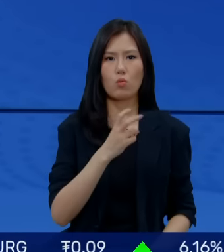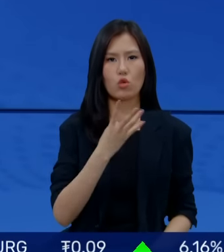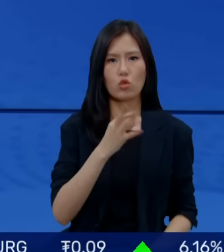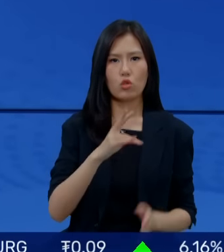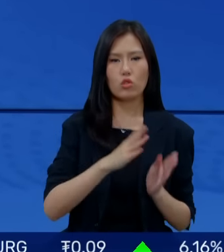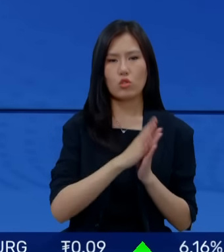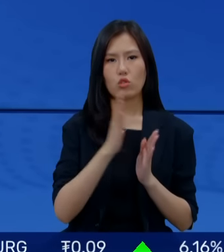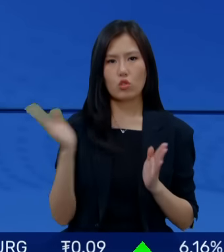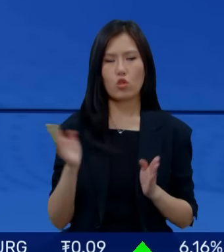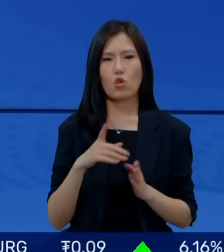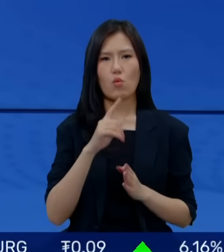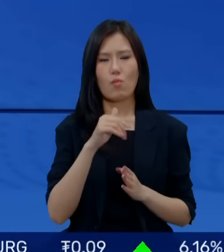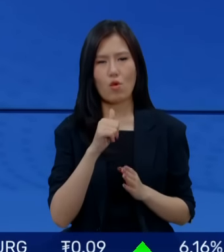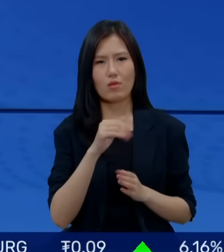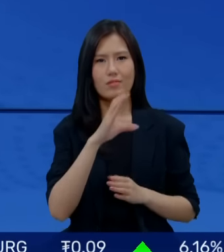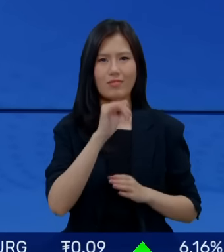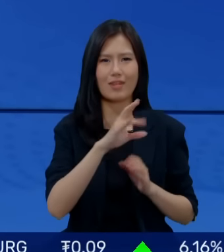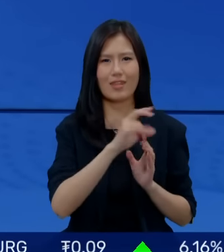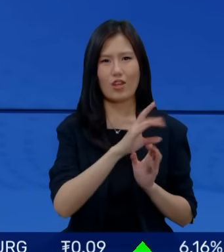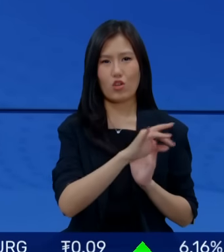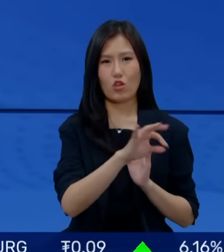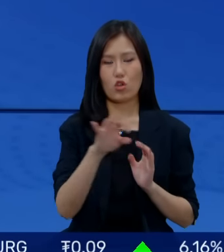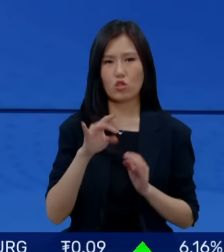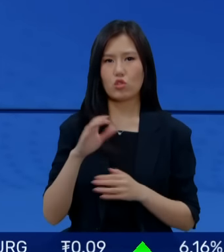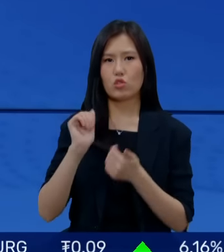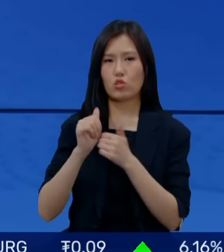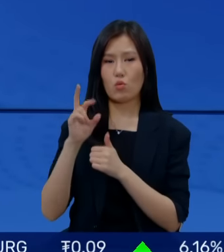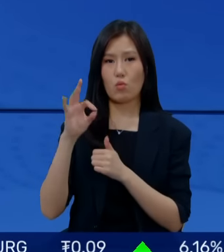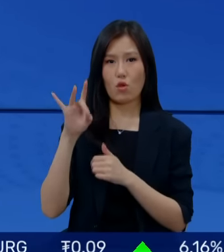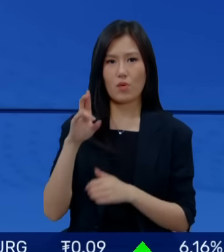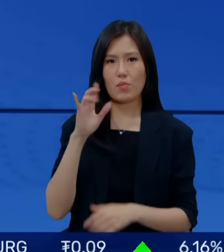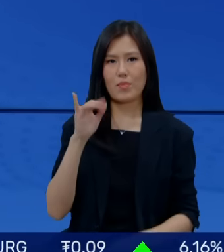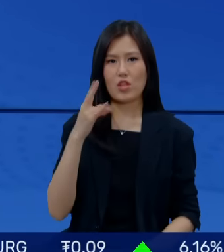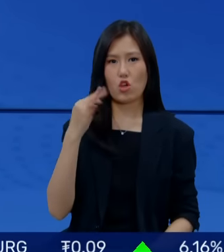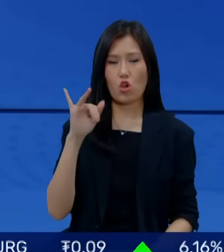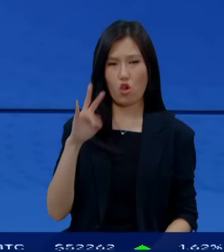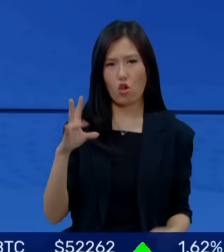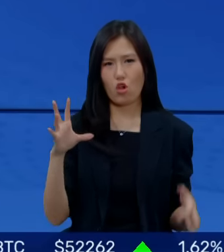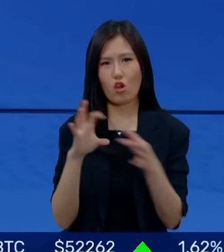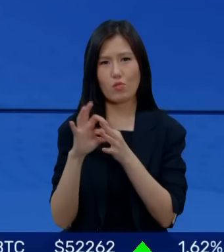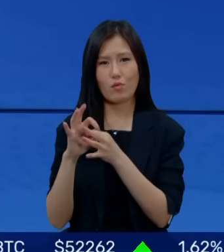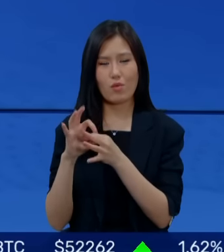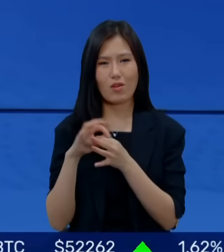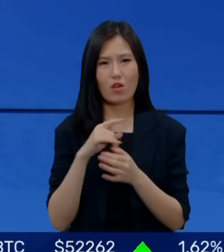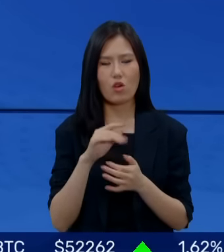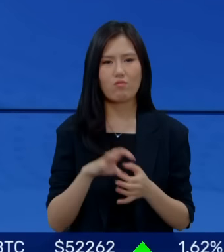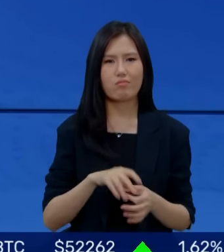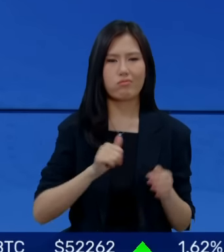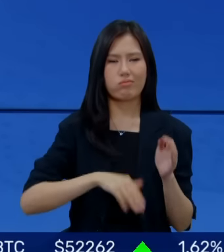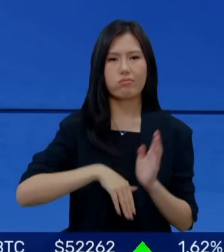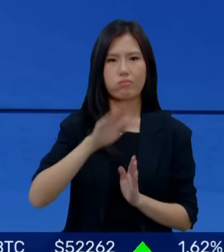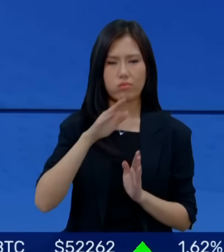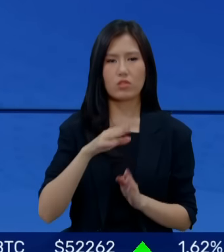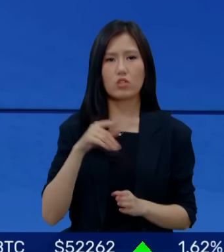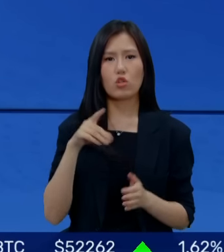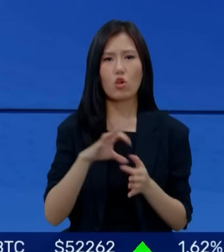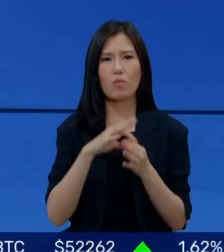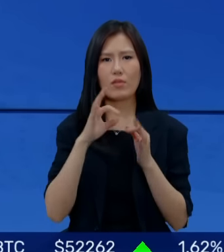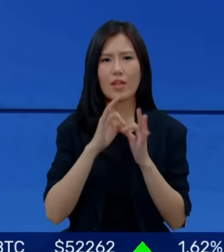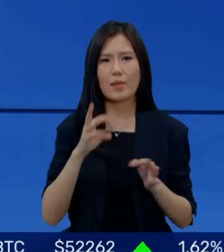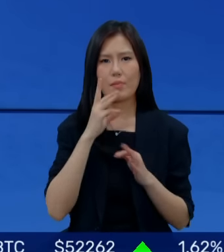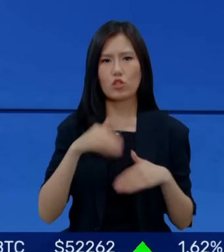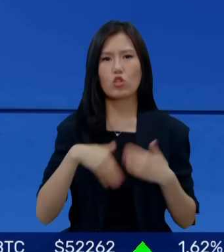хөрөнгийн сангууд спот биткойн гаргах зөвшөөрөл авсан нь болоод энэхүү биткойны үн ханшийг өсөхөд нөлөөлсөн гэж мэрэгжилтнүүд үзэж байна. Тэгэхээр энэ талаар дэлгэрэнгүй